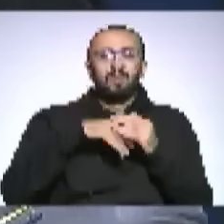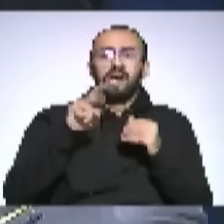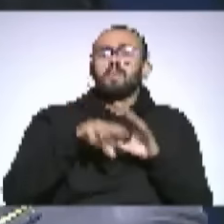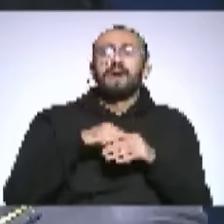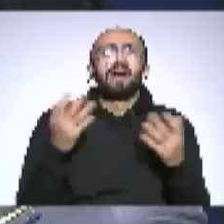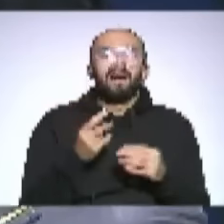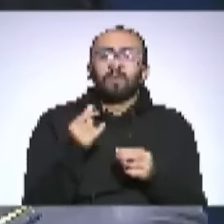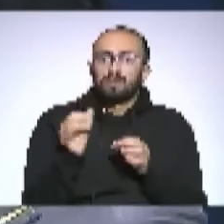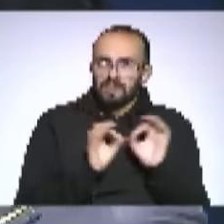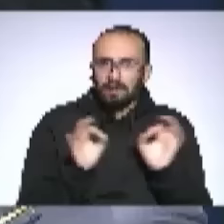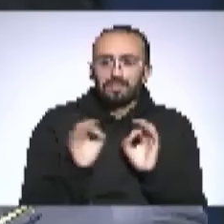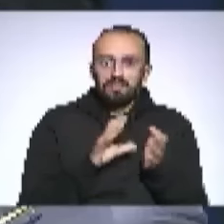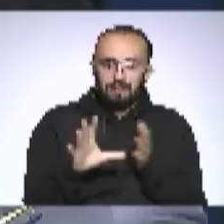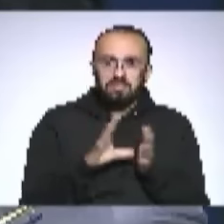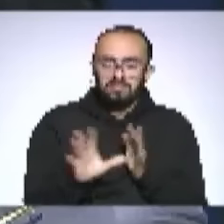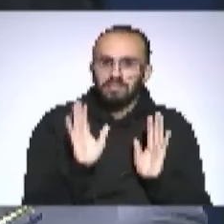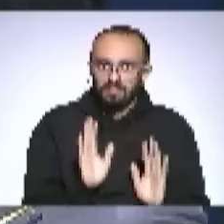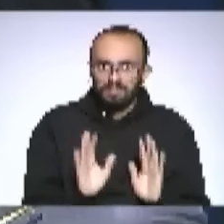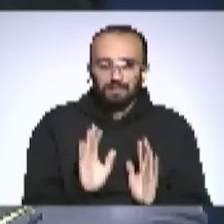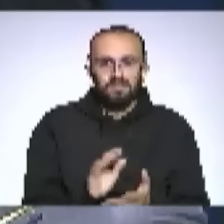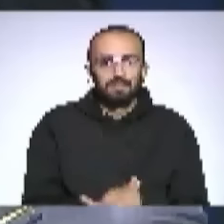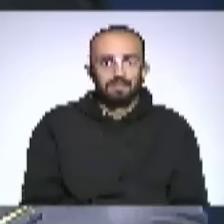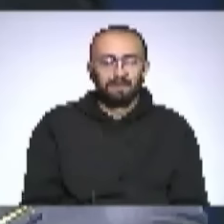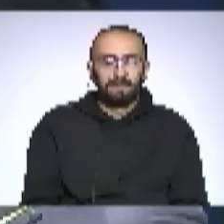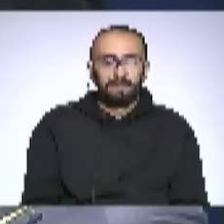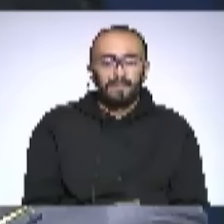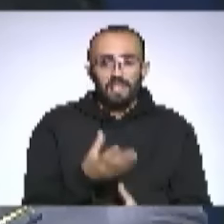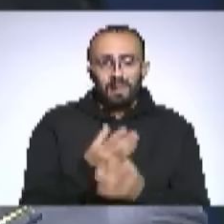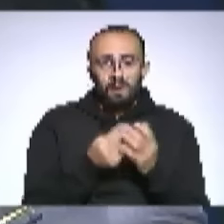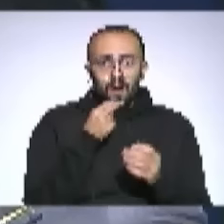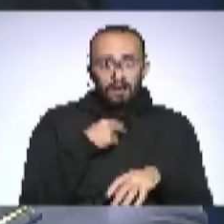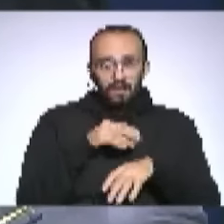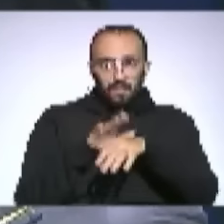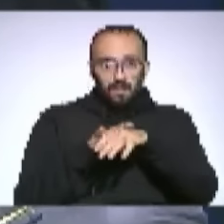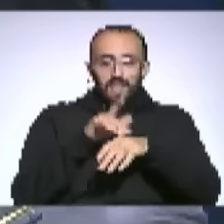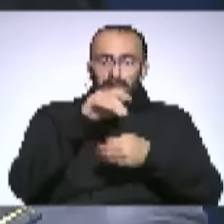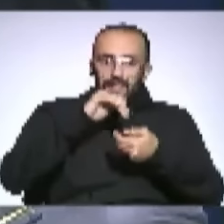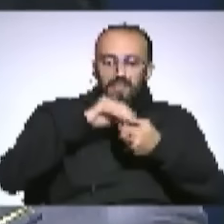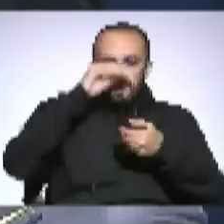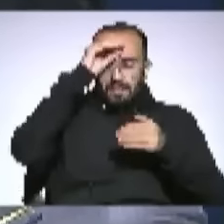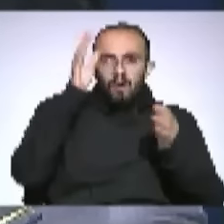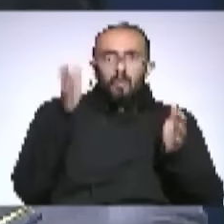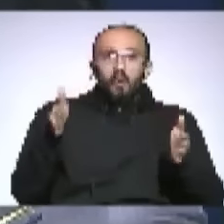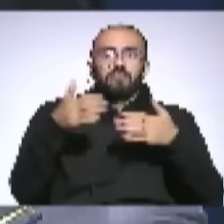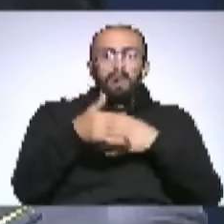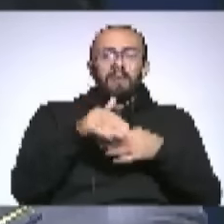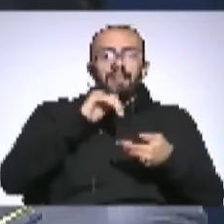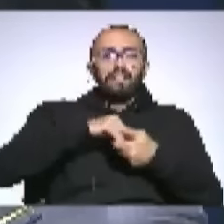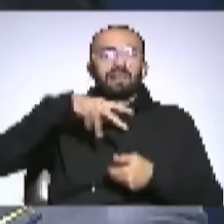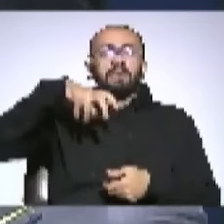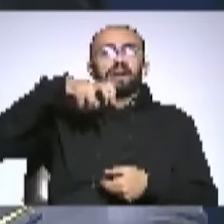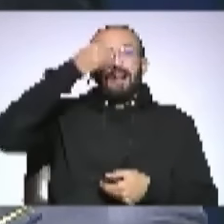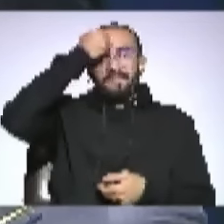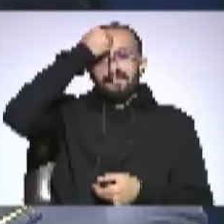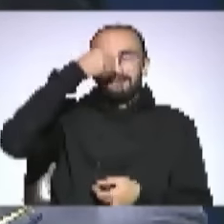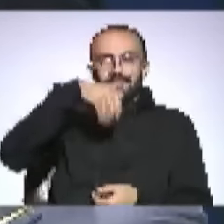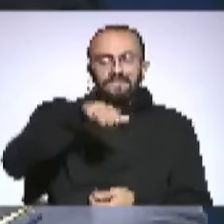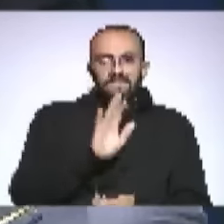اي حاجه يعني انا عايز اقول لابني النهارده انت اتفقت على اوضه ب 80000 جنيه